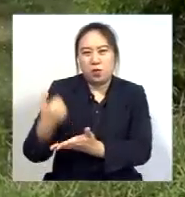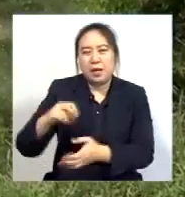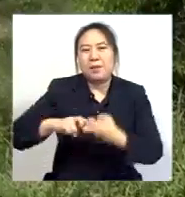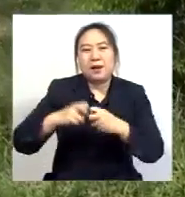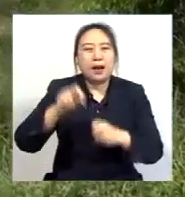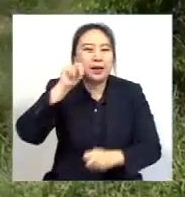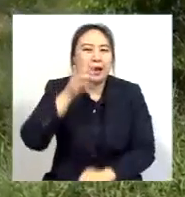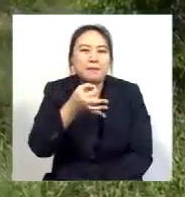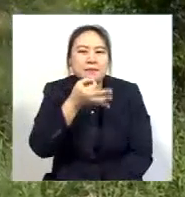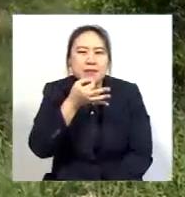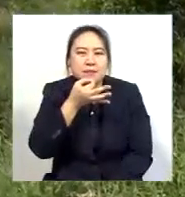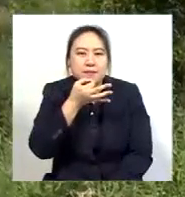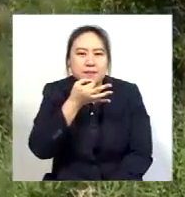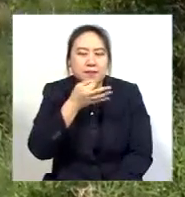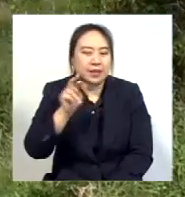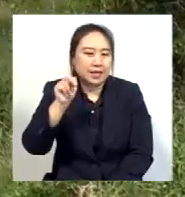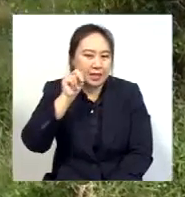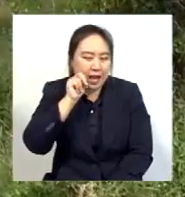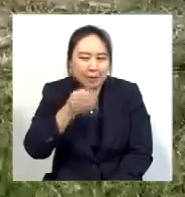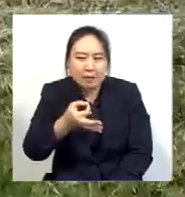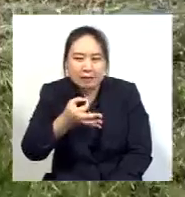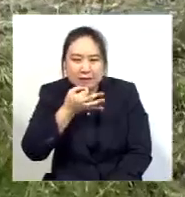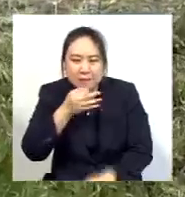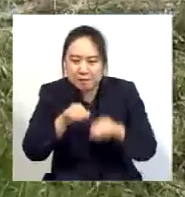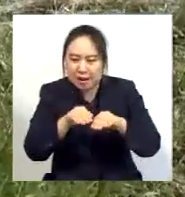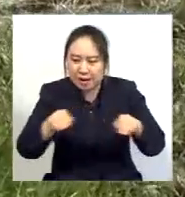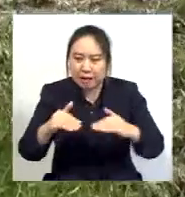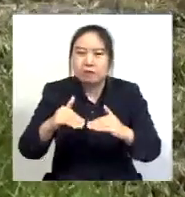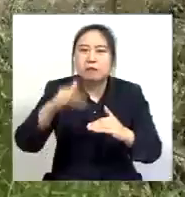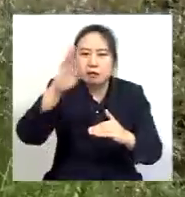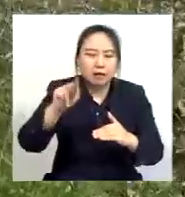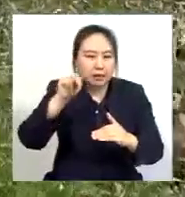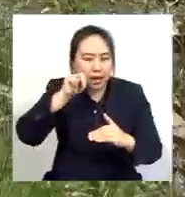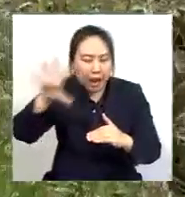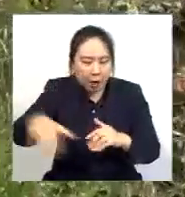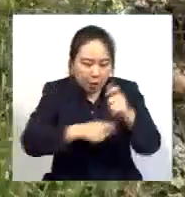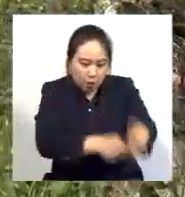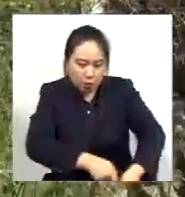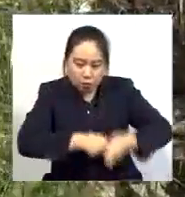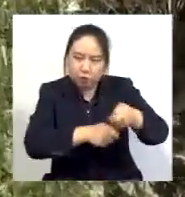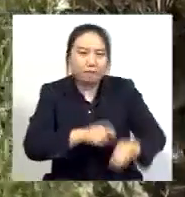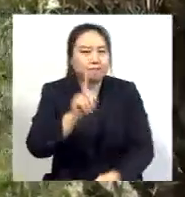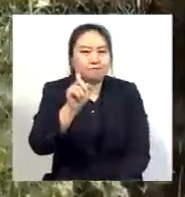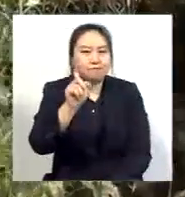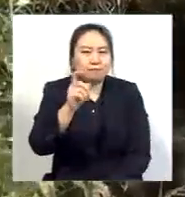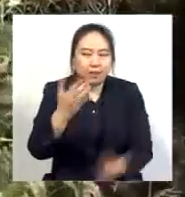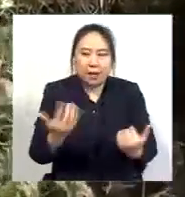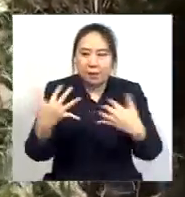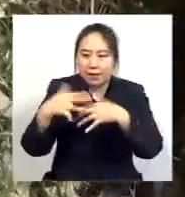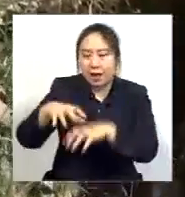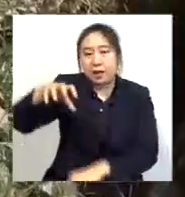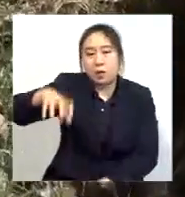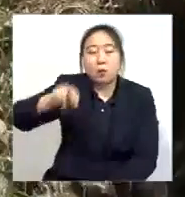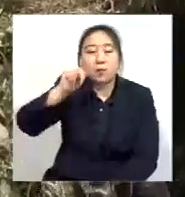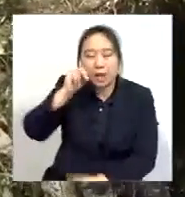ค็มที่ค่าความเค็มของน้ำเนี่ยเกินมาตรฐานจนเกษตรกรไม่สามารถนำน้ำมาใช้ในการเกษตรได้ก็ประสานให้กรมชลประทาน